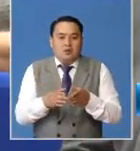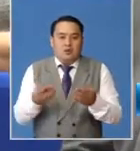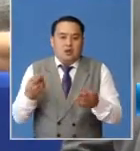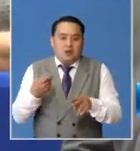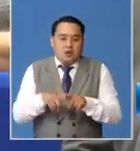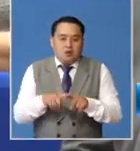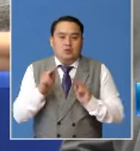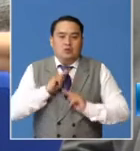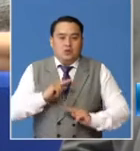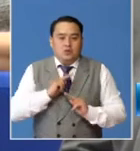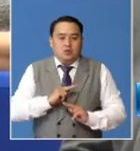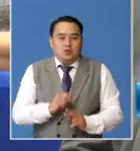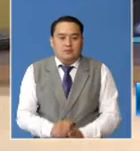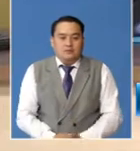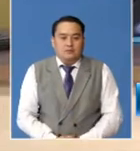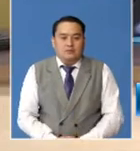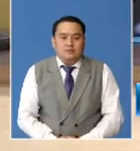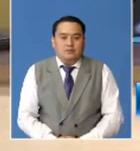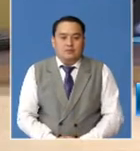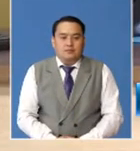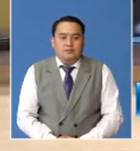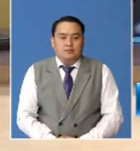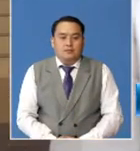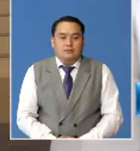технологиями сотрудничества.